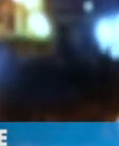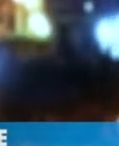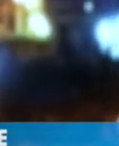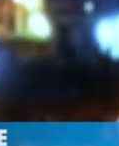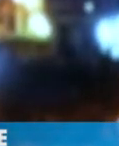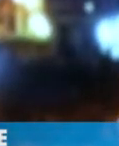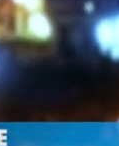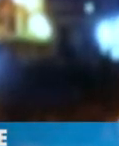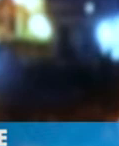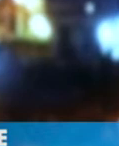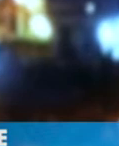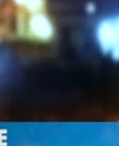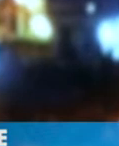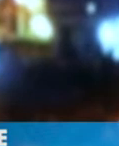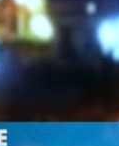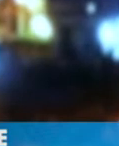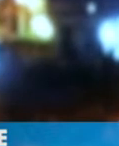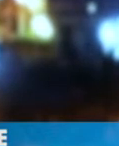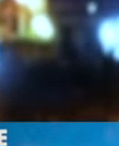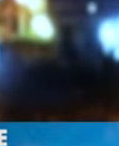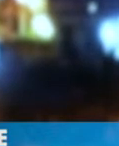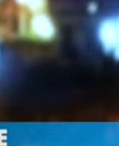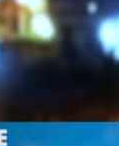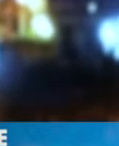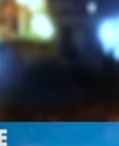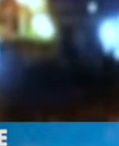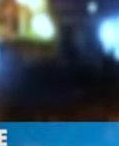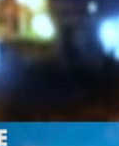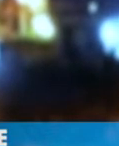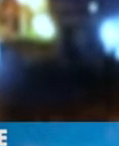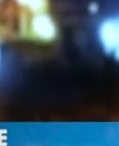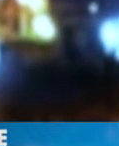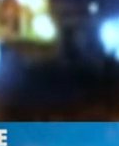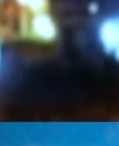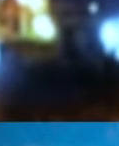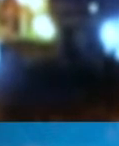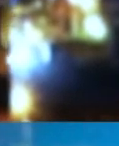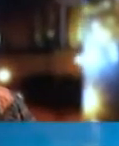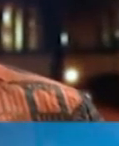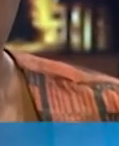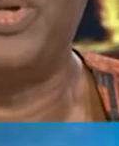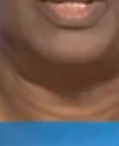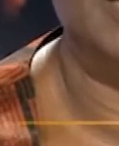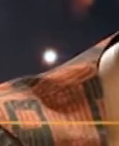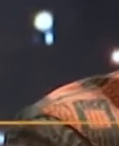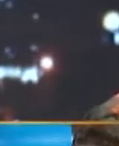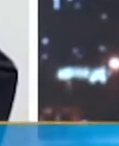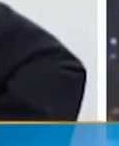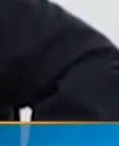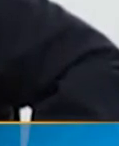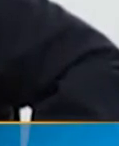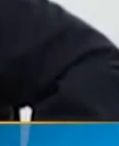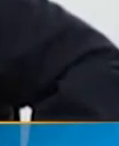raison des erreurs ont été constatées hier lors de la composition de cette épreuve. Enfin, le